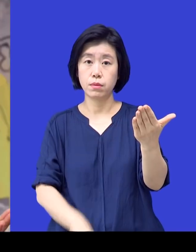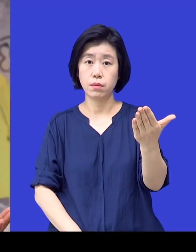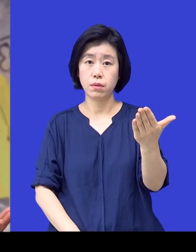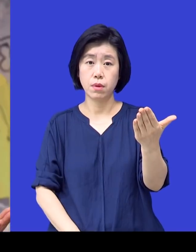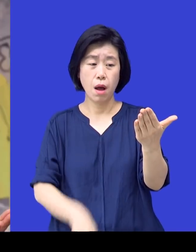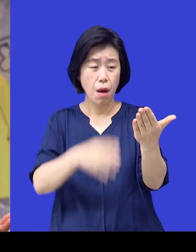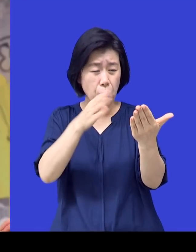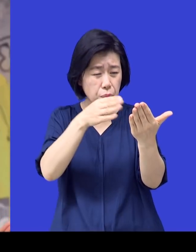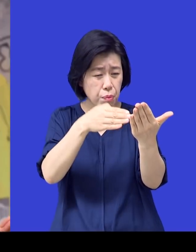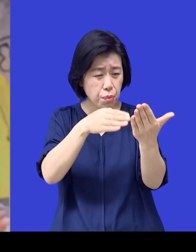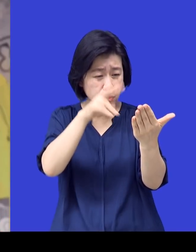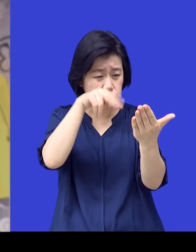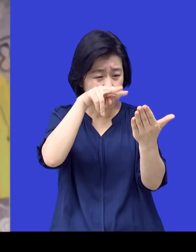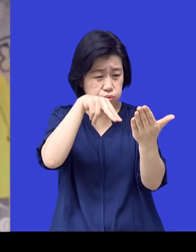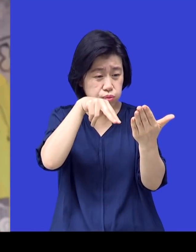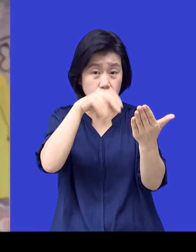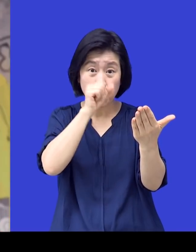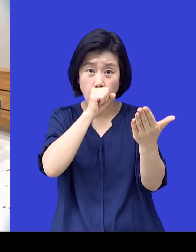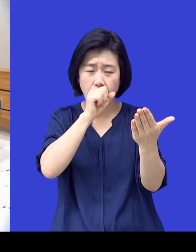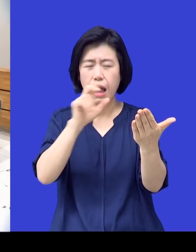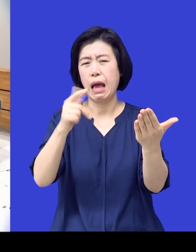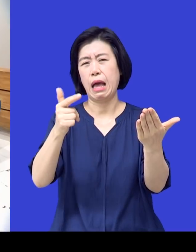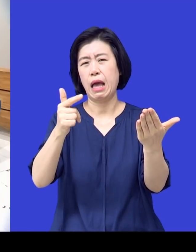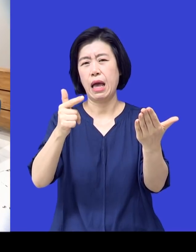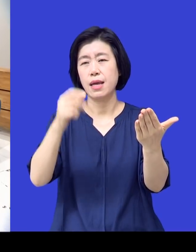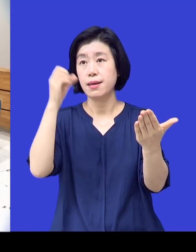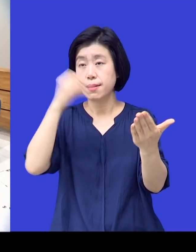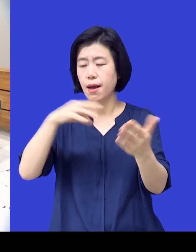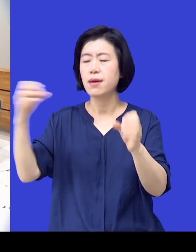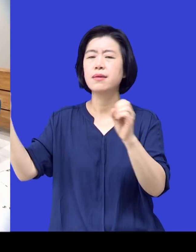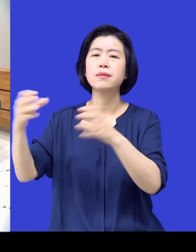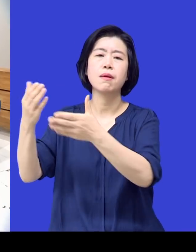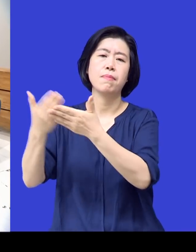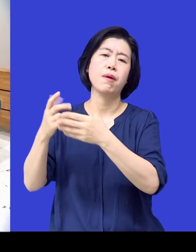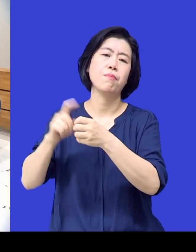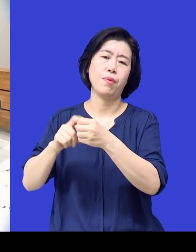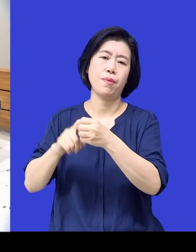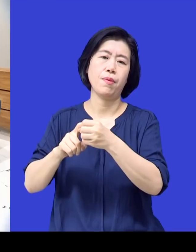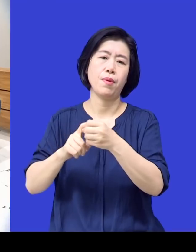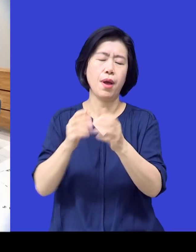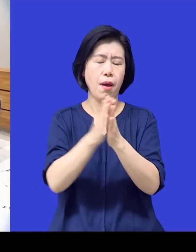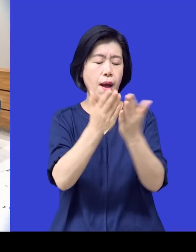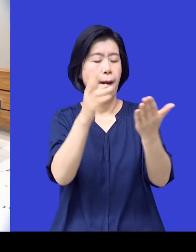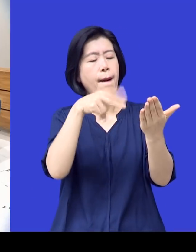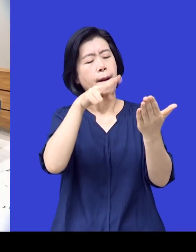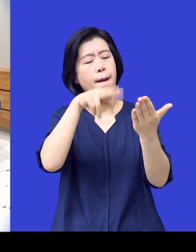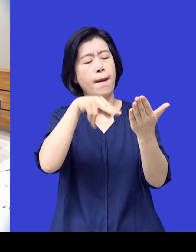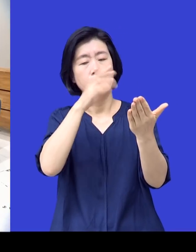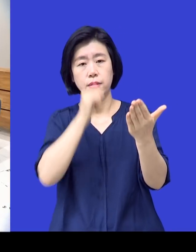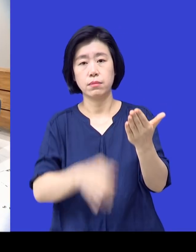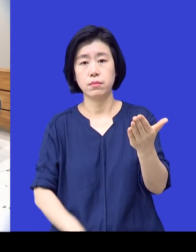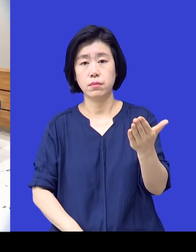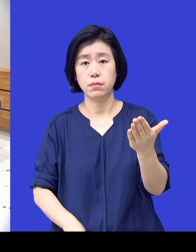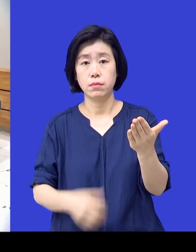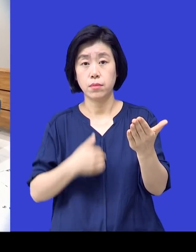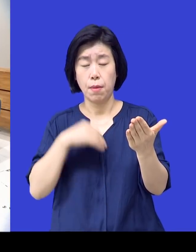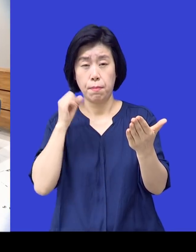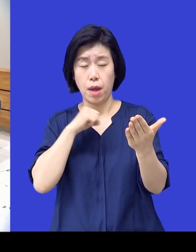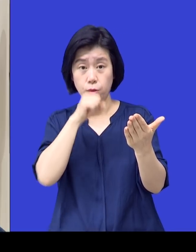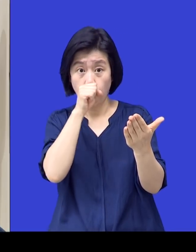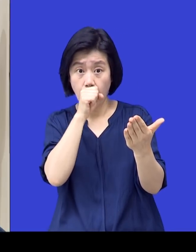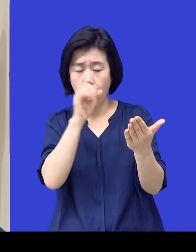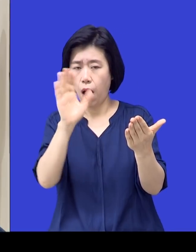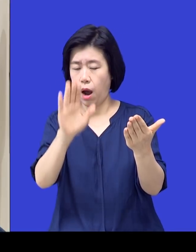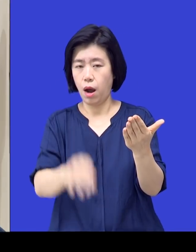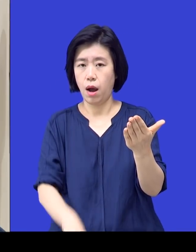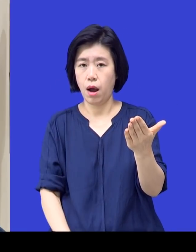붙잡고 계속 읽은 거예요 그냥. 7시간. 예. 아니 그러니까 그게 좋아서가 아니었어요. 예. 그러니까 답을 얻고자 하는 네.